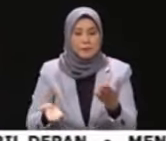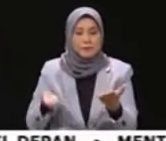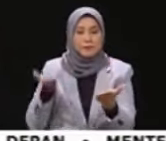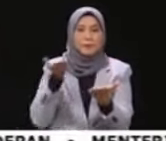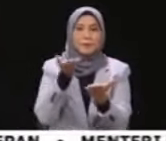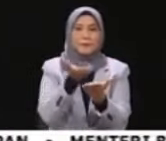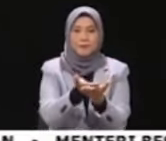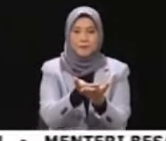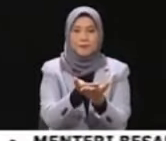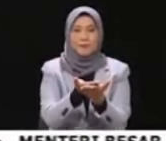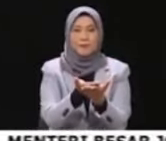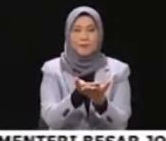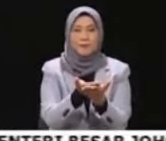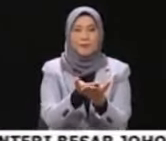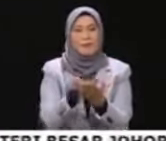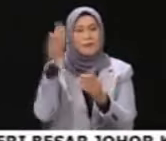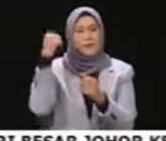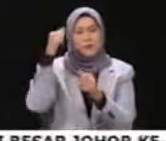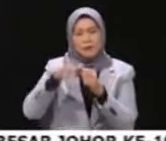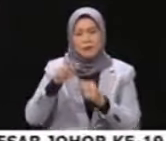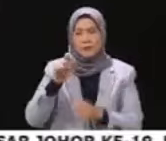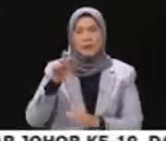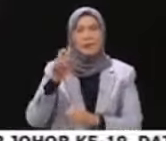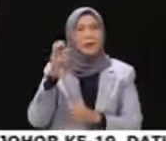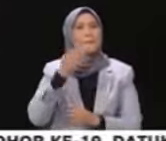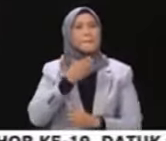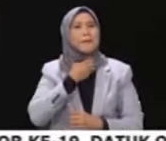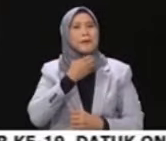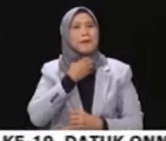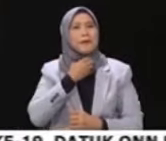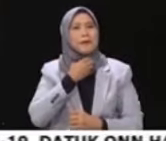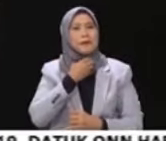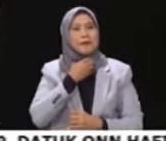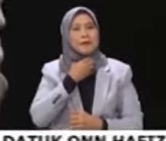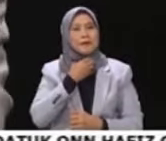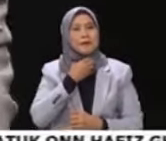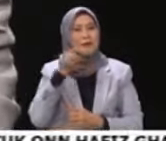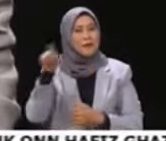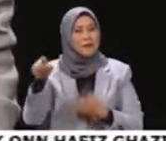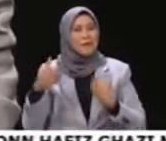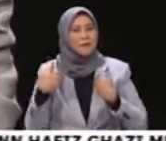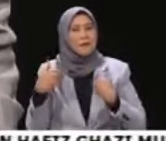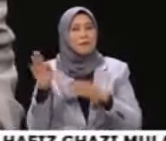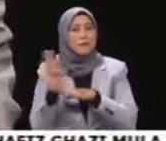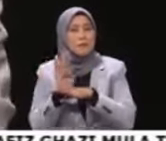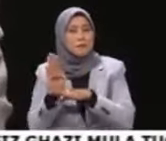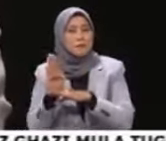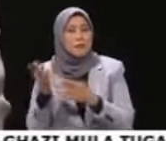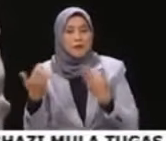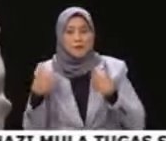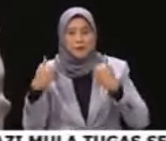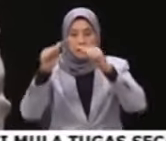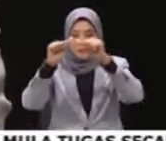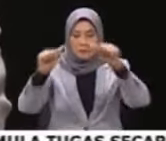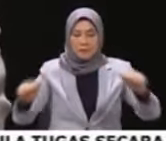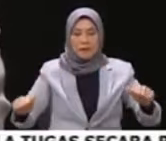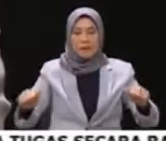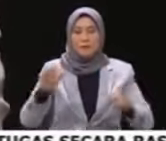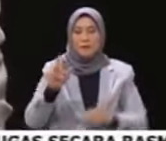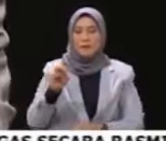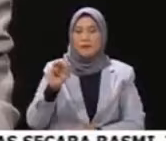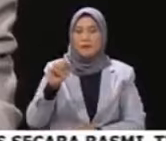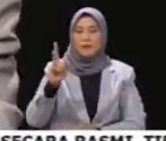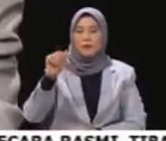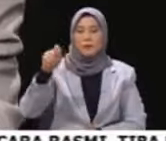cadangkan. Nah, kalau tuan saya ingat di Perak dulu kita ada apa, asrama Perak kan, di Ipoh. Dan ini pun apa salahnya kita ada asrama Mawik